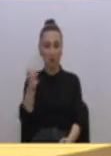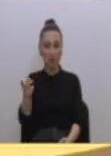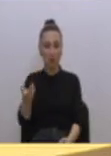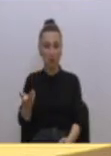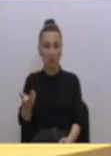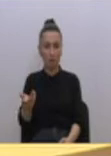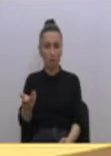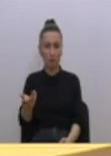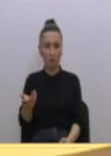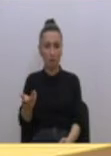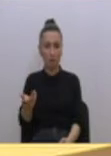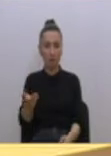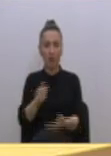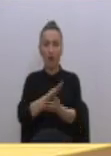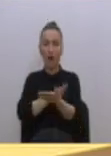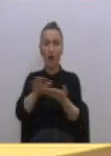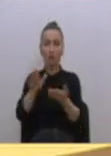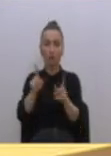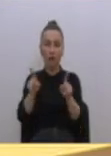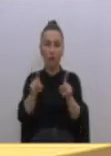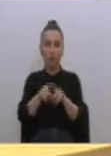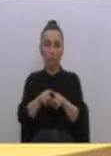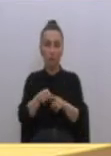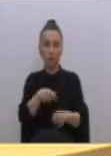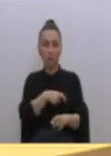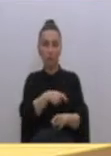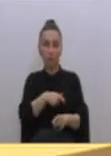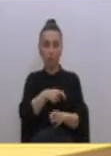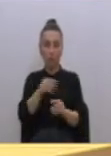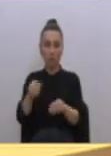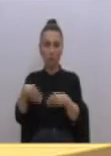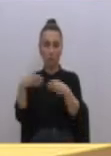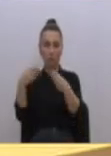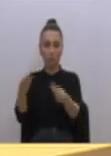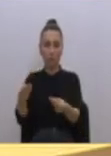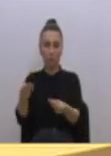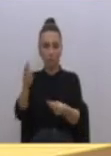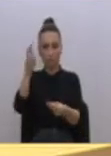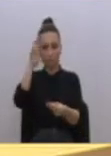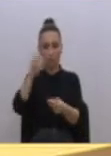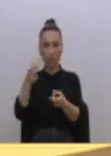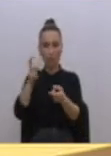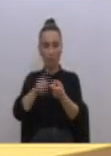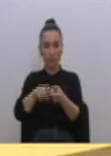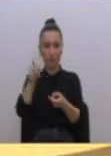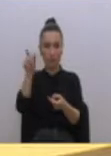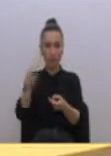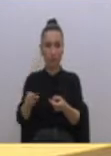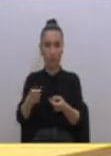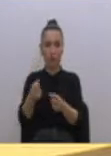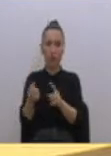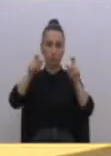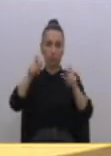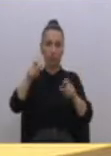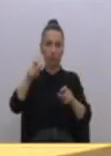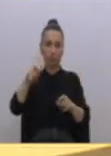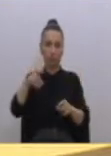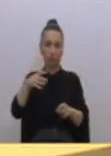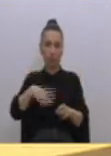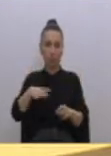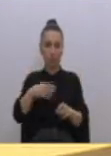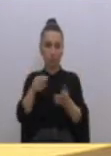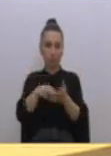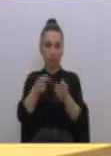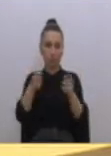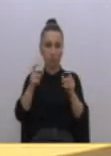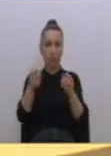და გასუფთავებული ასე ვთქვათ კომპანია მიეცით ხელისუფლებასთან დაკავშირებულ ადამიანს, პლუს ტარიფი გაუზარდა ტარიფი